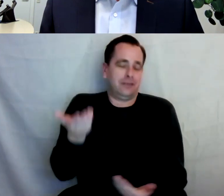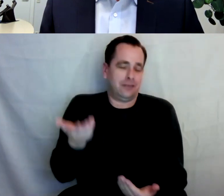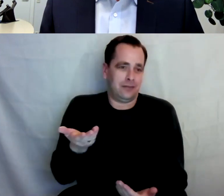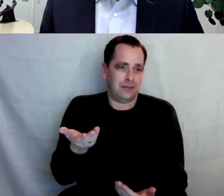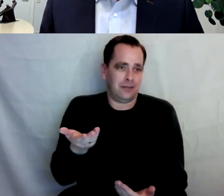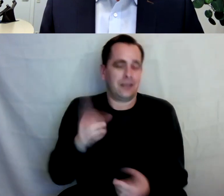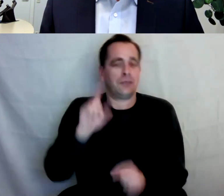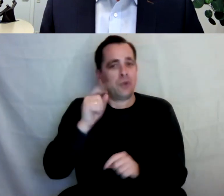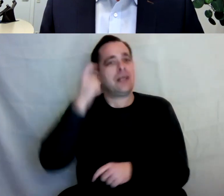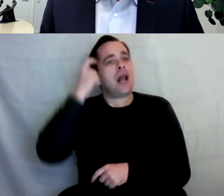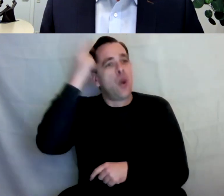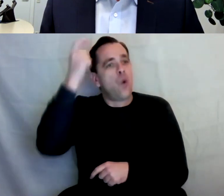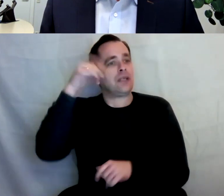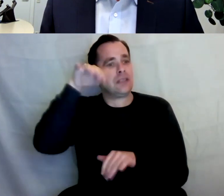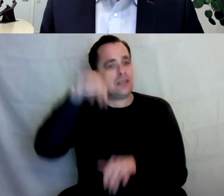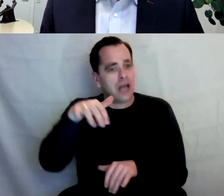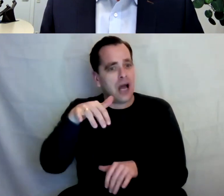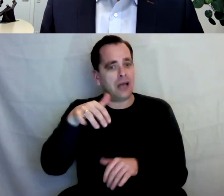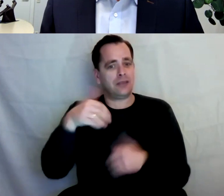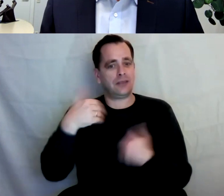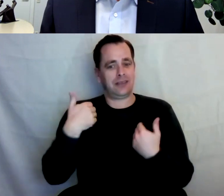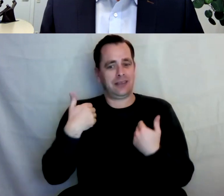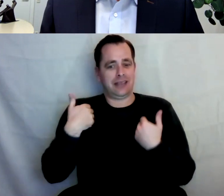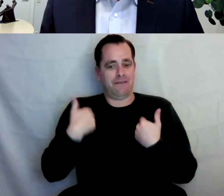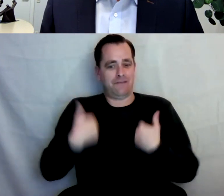erzwingt, das reicht nicht. Und